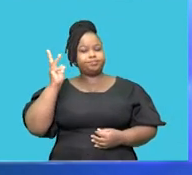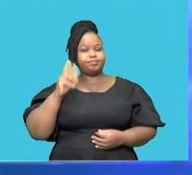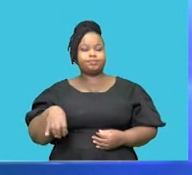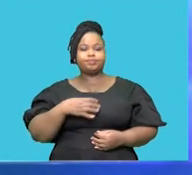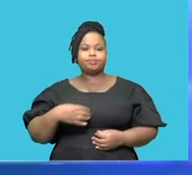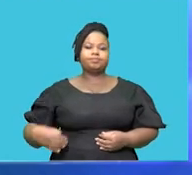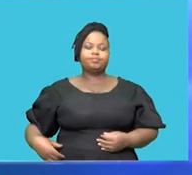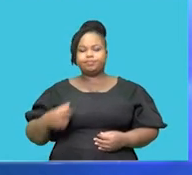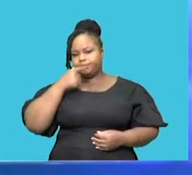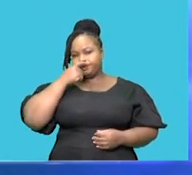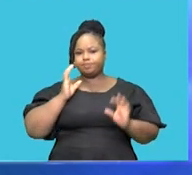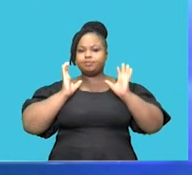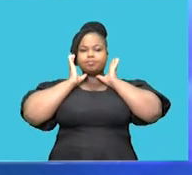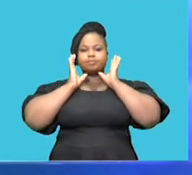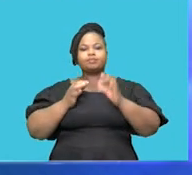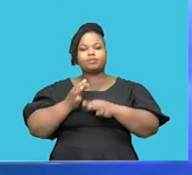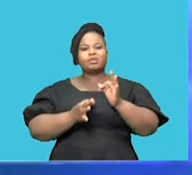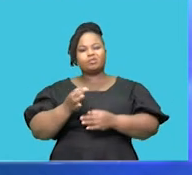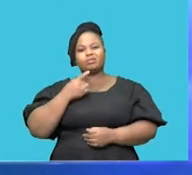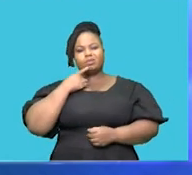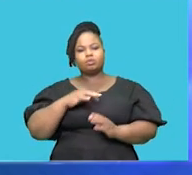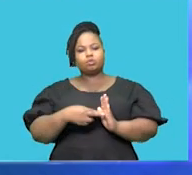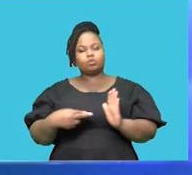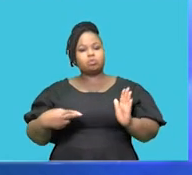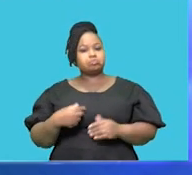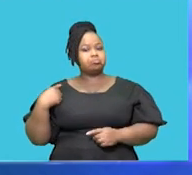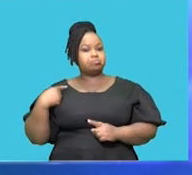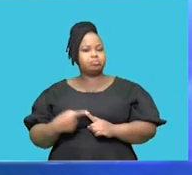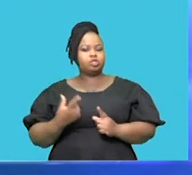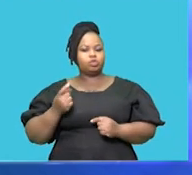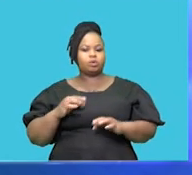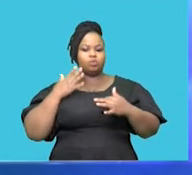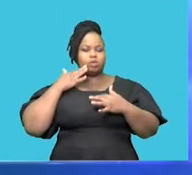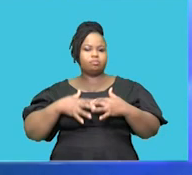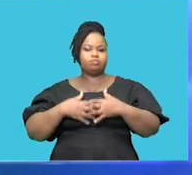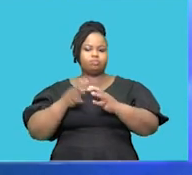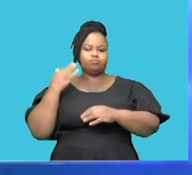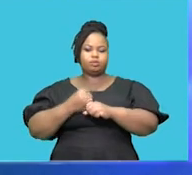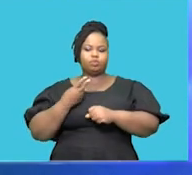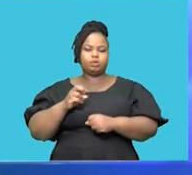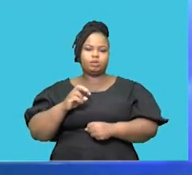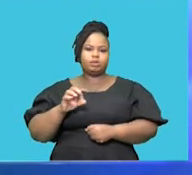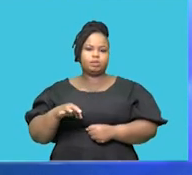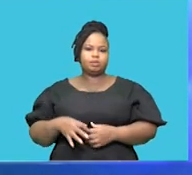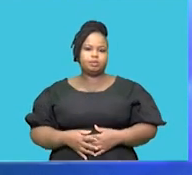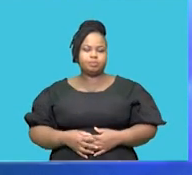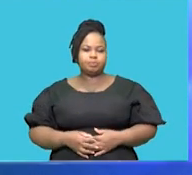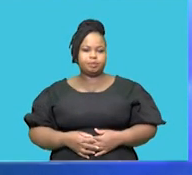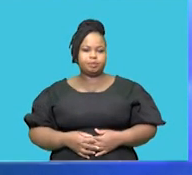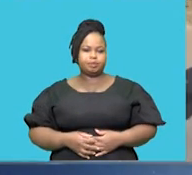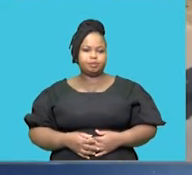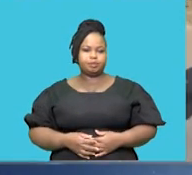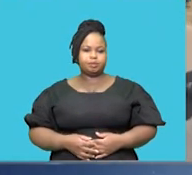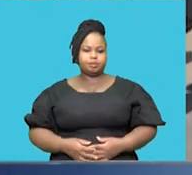weqembu li-EFF uJulius Malema ukhuluma ngomsebenzi iqembu eseluwenzile selokhu lasungulwa ngonyaka ka-2013.